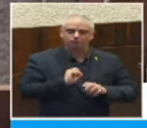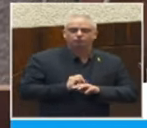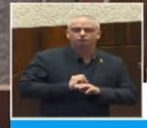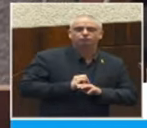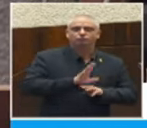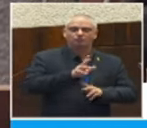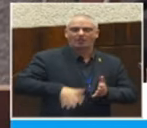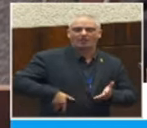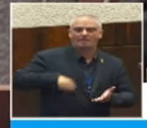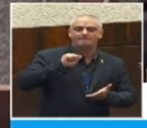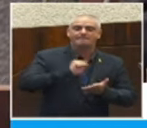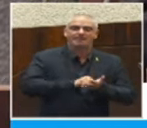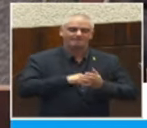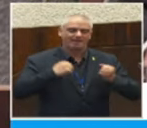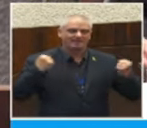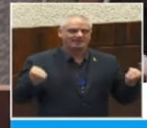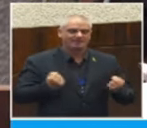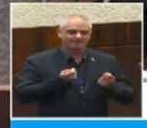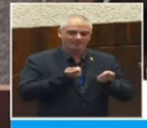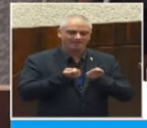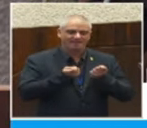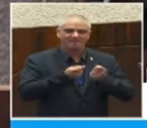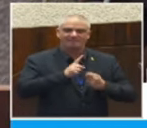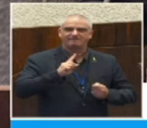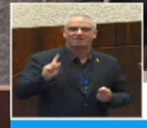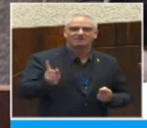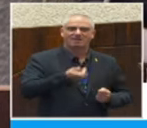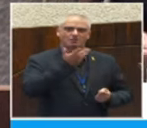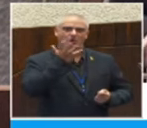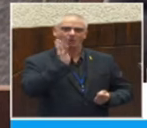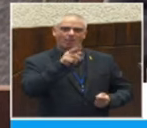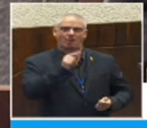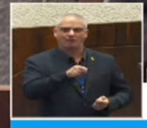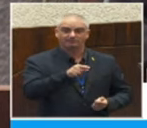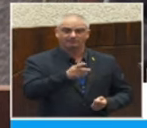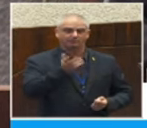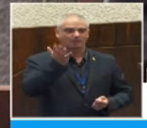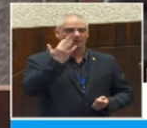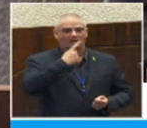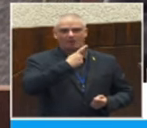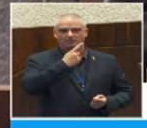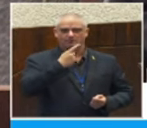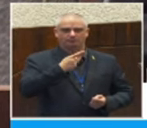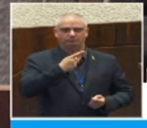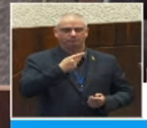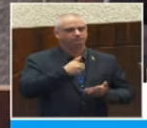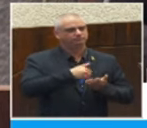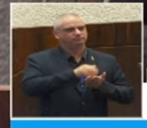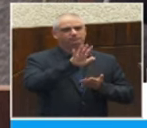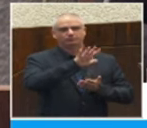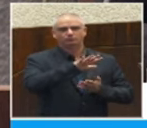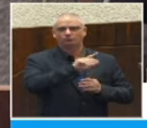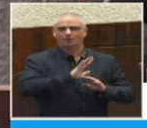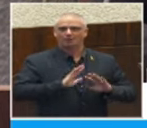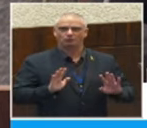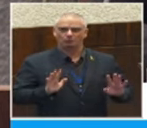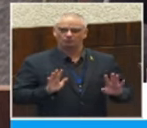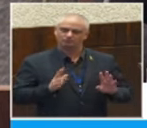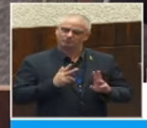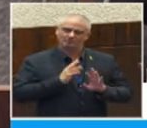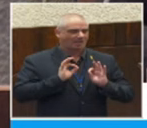אימן והכווין את כל הרע הזה, היה אז מחוץ לתחום. אף מדינה לא